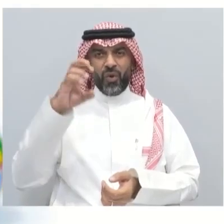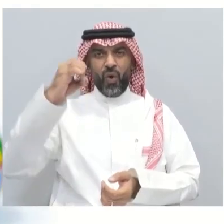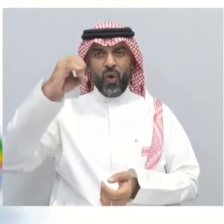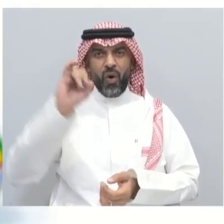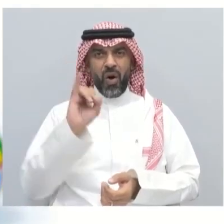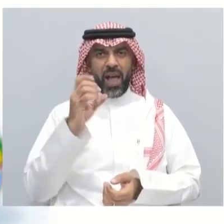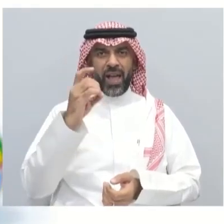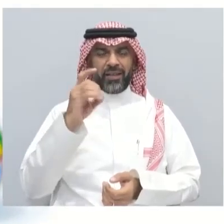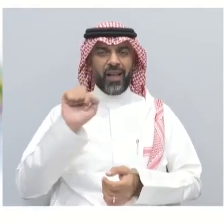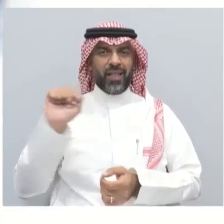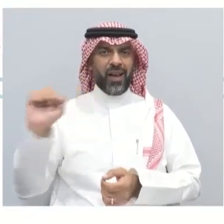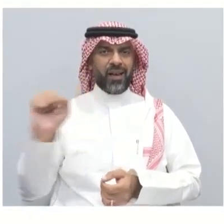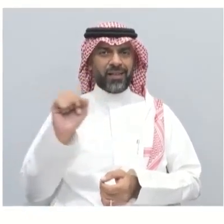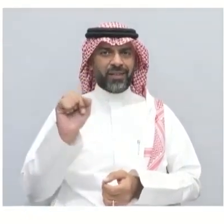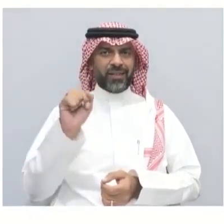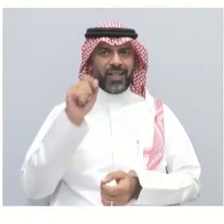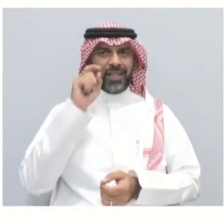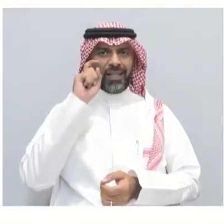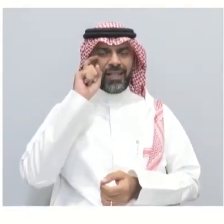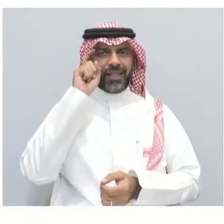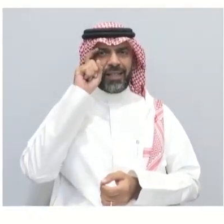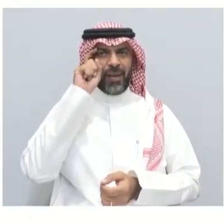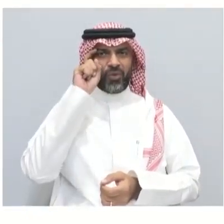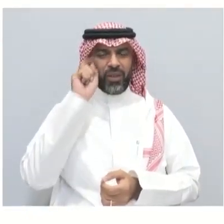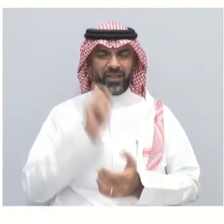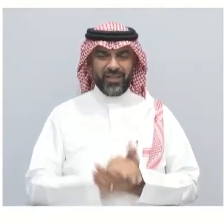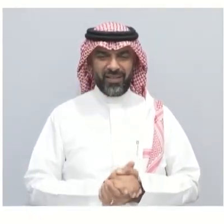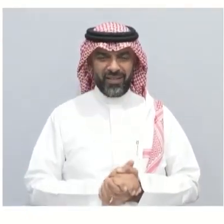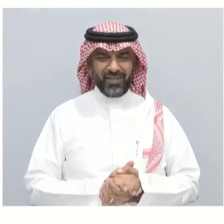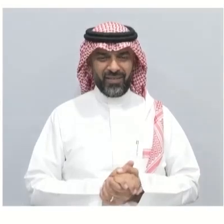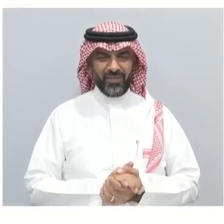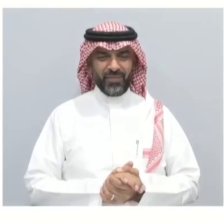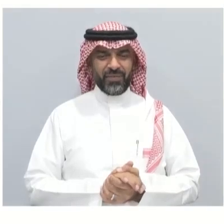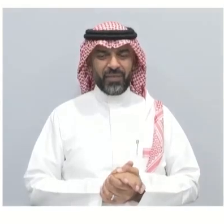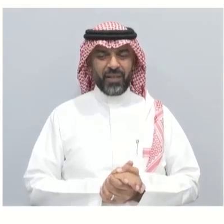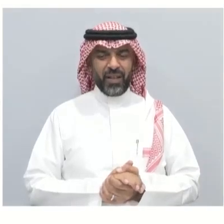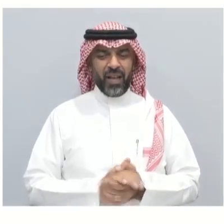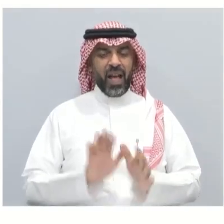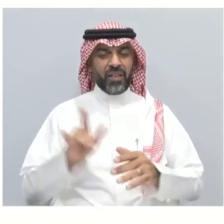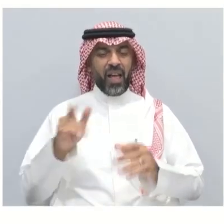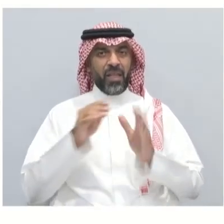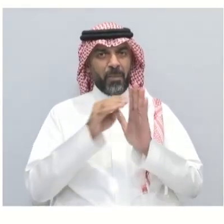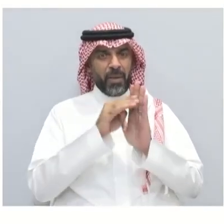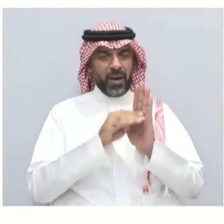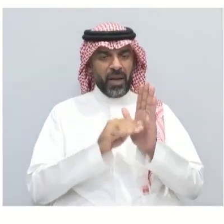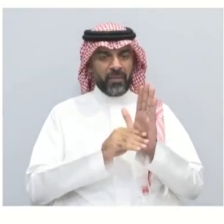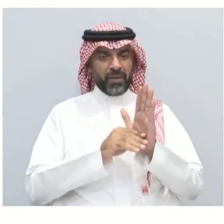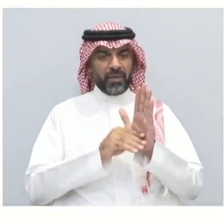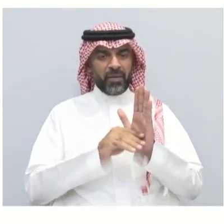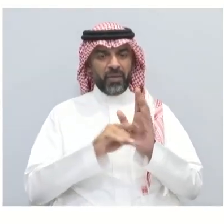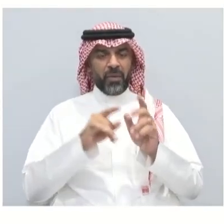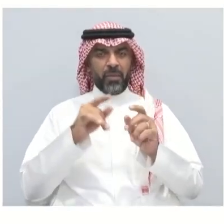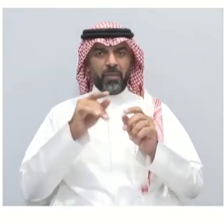اجهزه الخاصه بشركه جوجل ايضا اطلقت برنامج خاص لكتابه النصوص اطلقت عليه مسمى